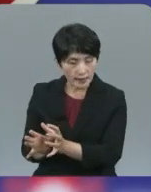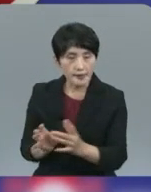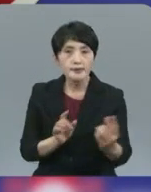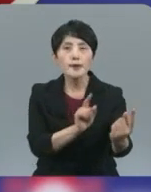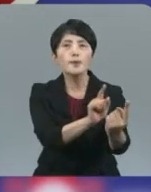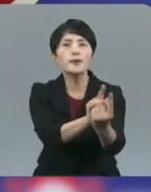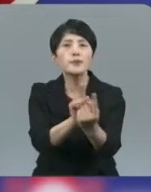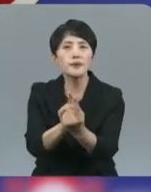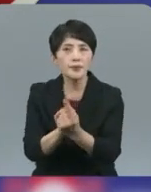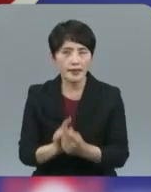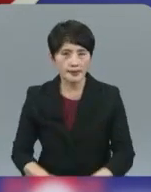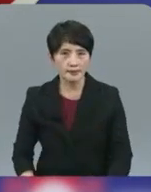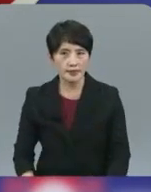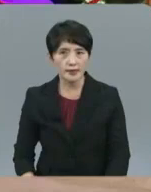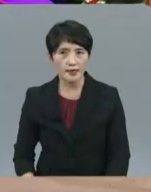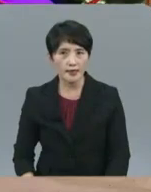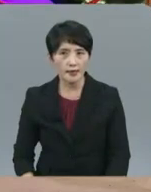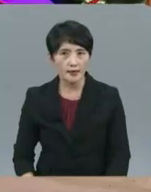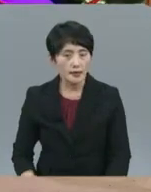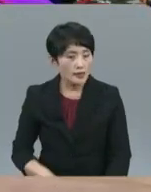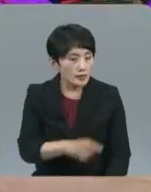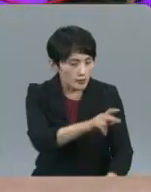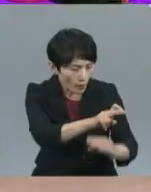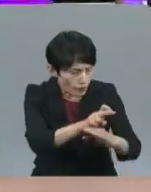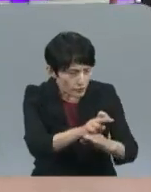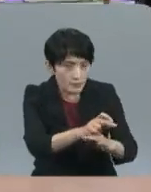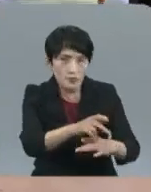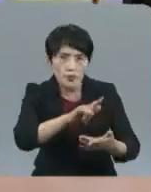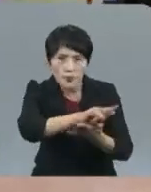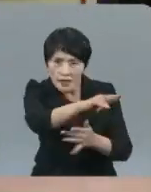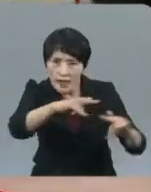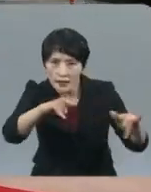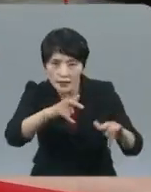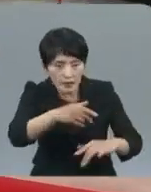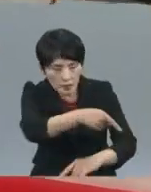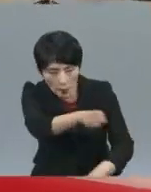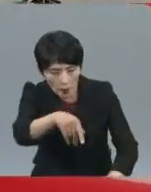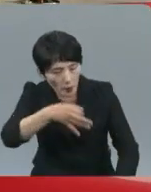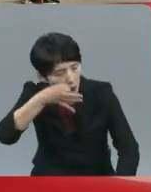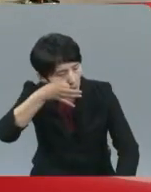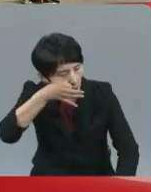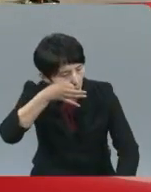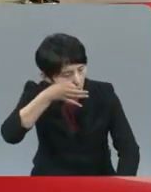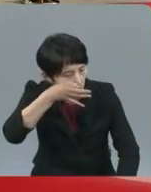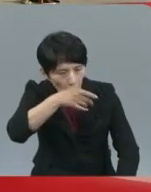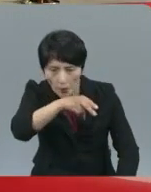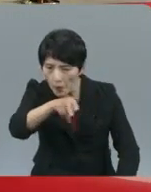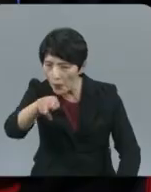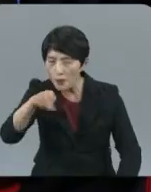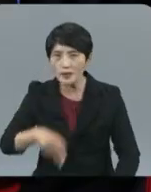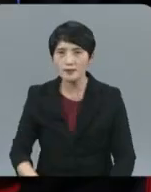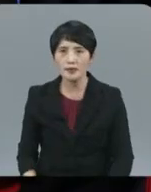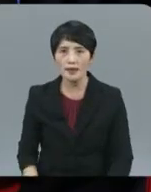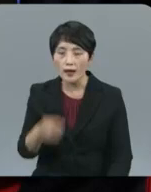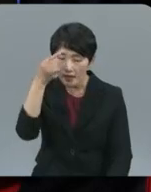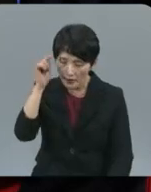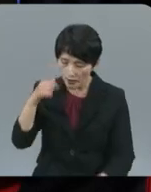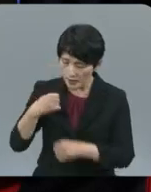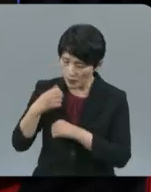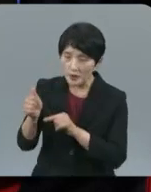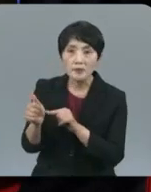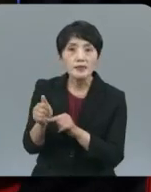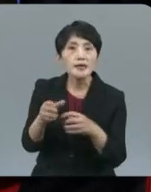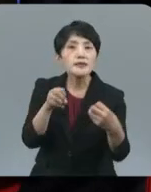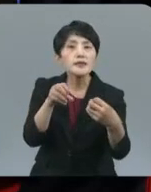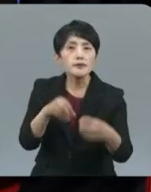ngày trước đó đã gặp gỡ đoàn đại diện quân sự Nga do Bộ trưởng quốc phòng series chuyến thăm miền Bắc để